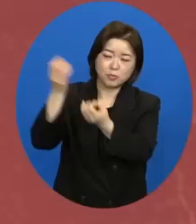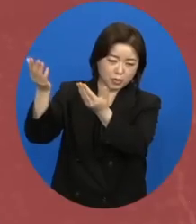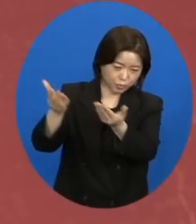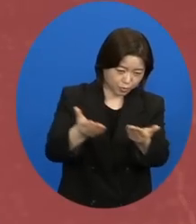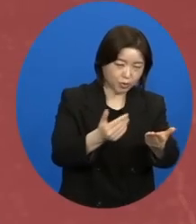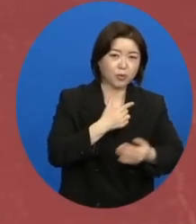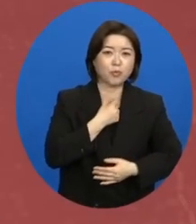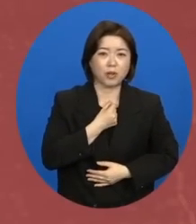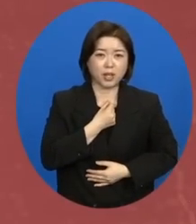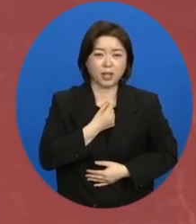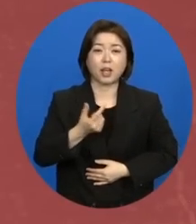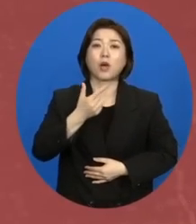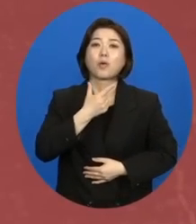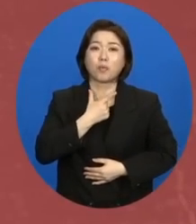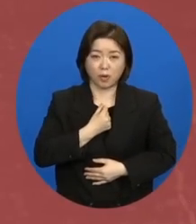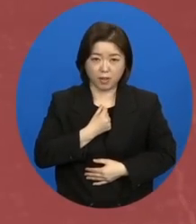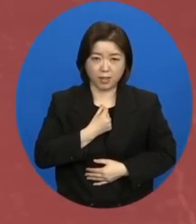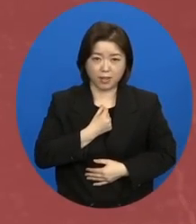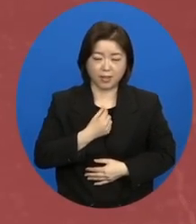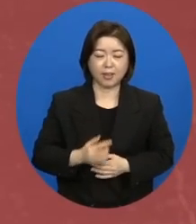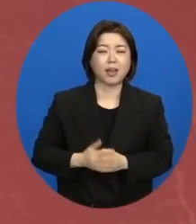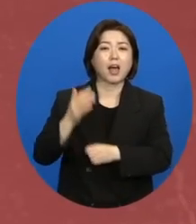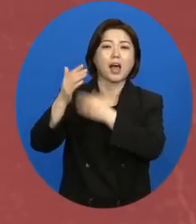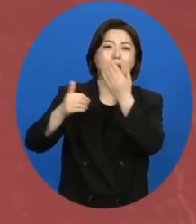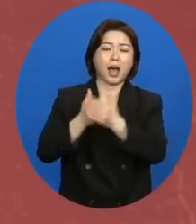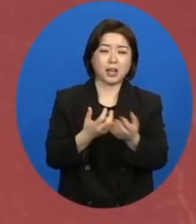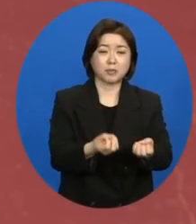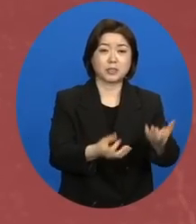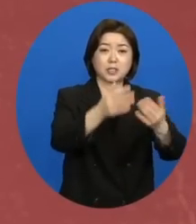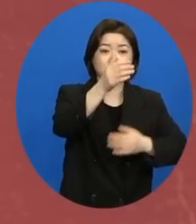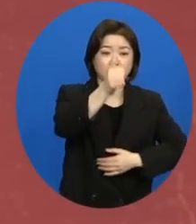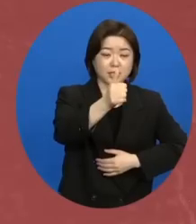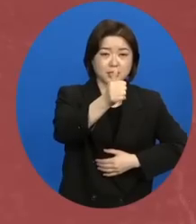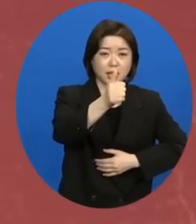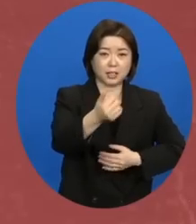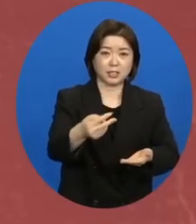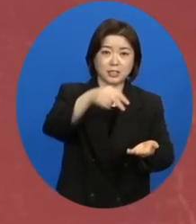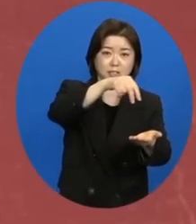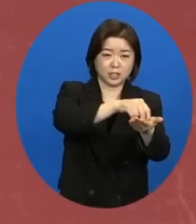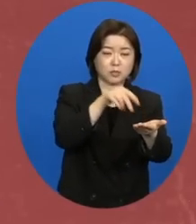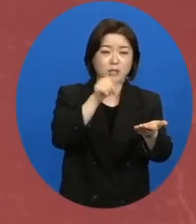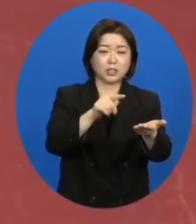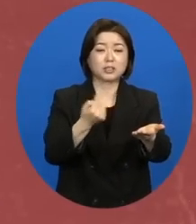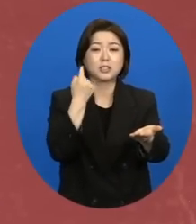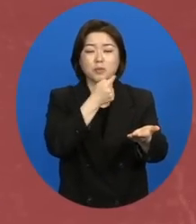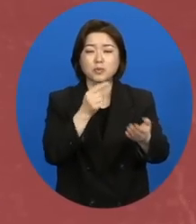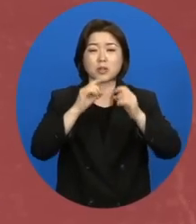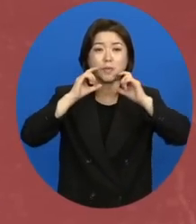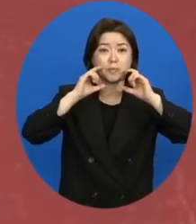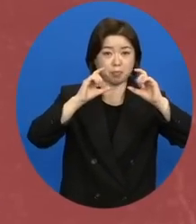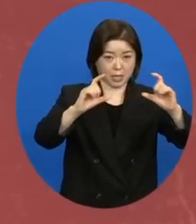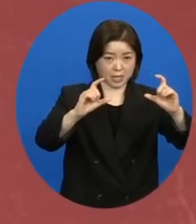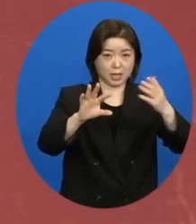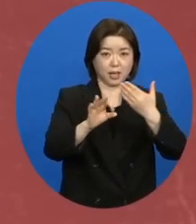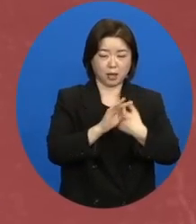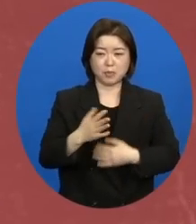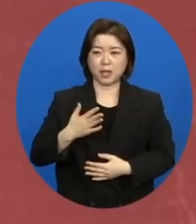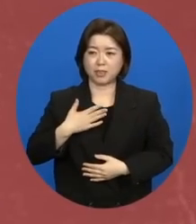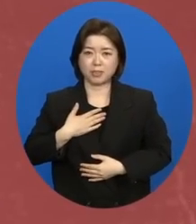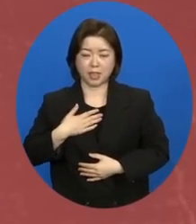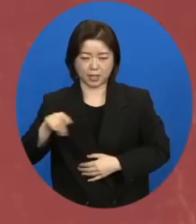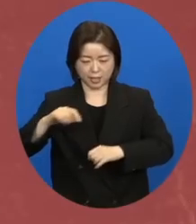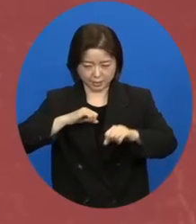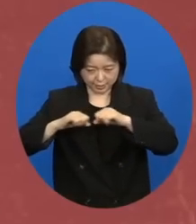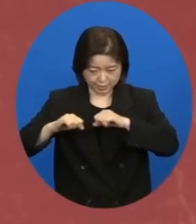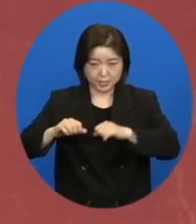원하며 원하는데 하나님이 제사장을 세워서 그 입술로 선포하게 하면 내가